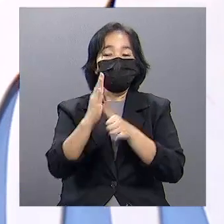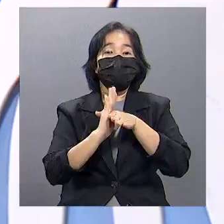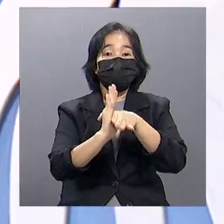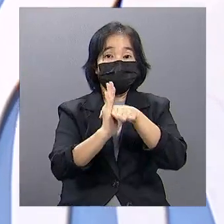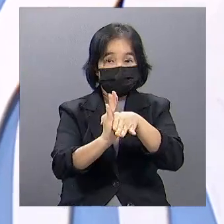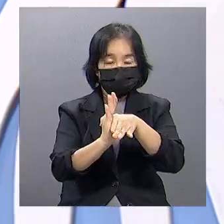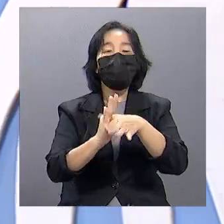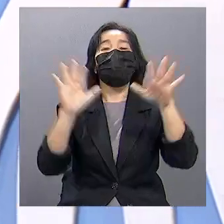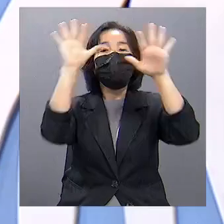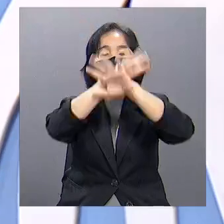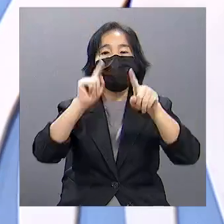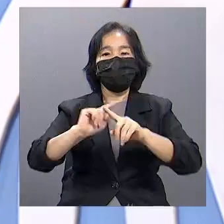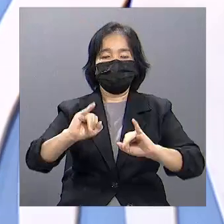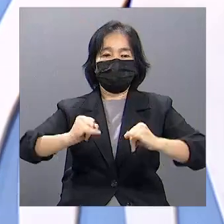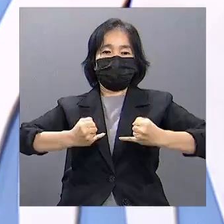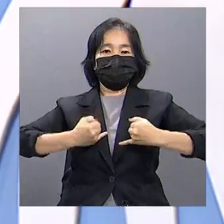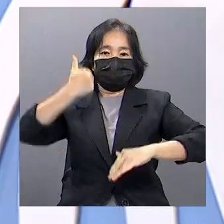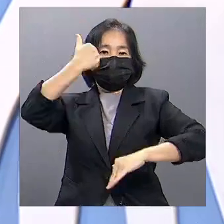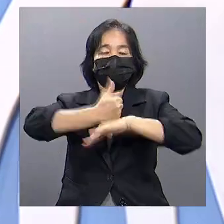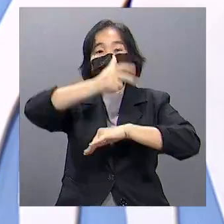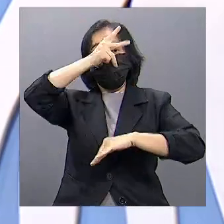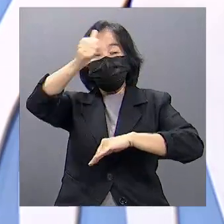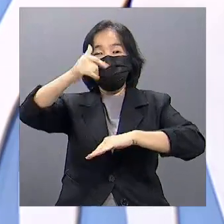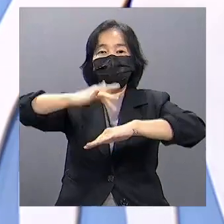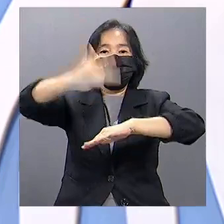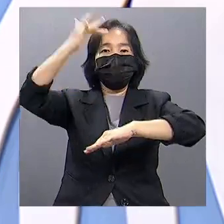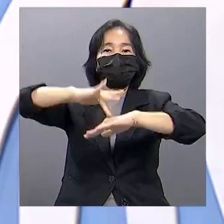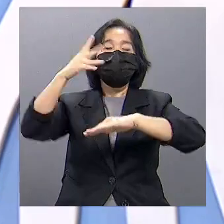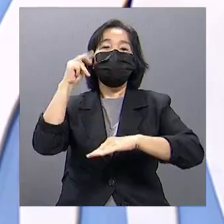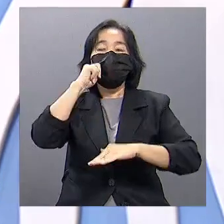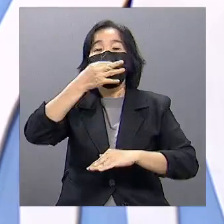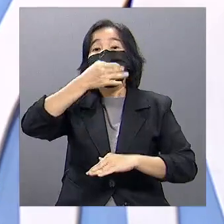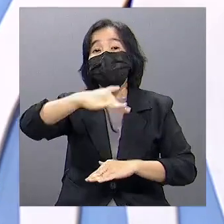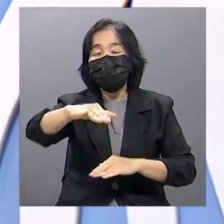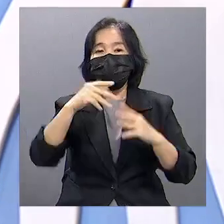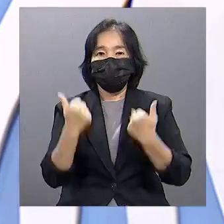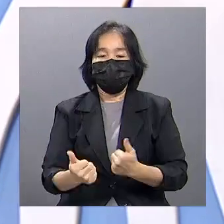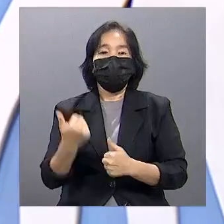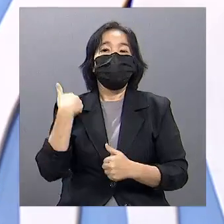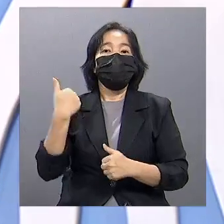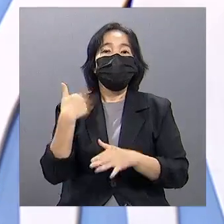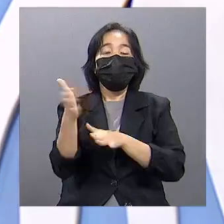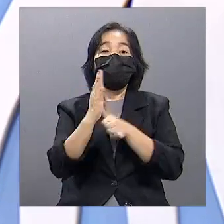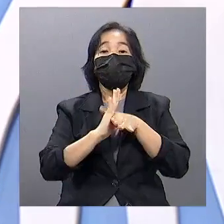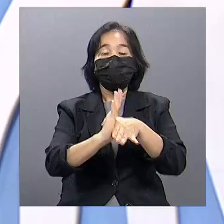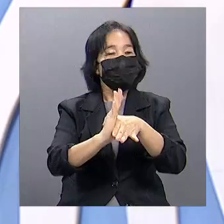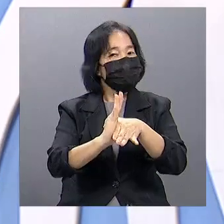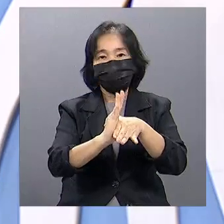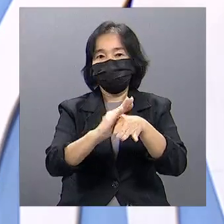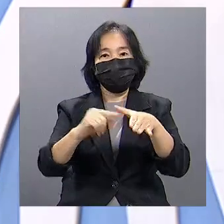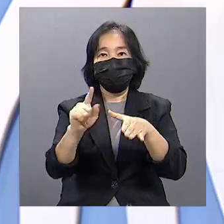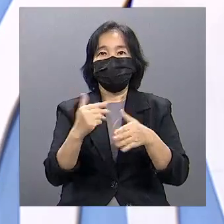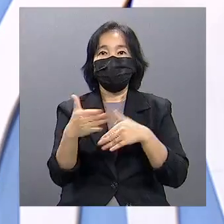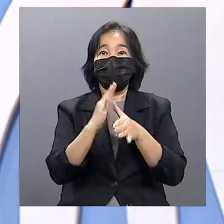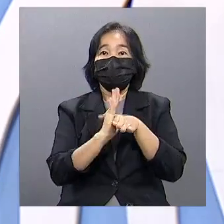ในท้องทะเลคุณผู้ชมแต่ปัจจุบันสถานการณ์ของฉลามนั้นกลับกลายเป็นผู้ถูกล่านะคะซึ่งฉลามบางชนิดในประเ